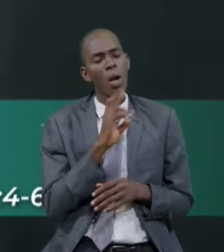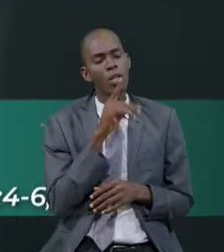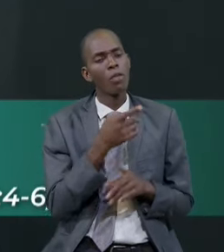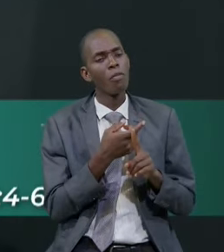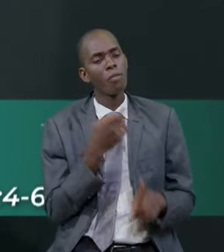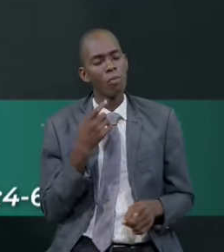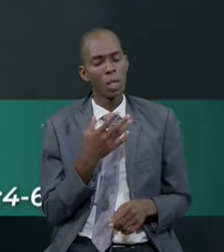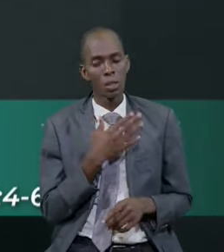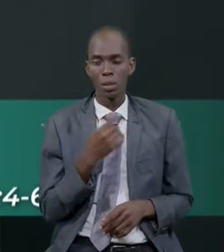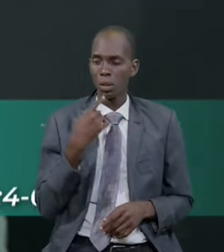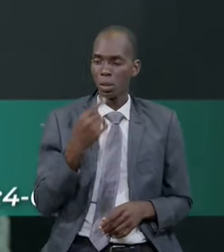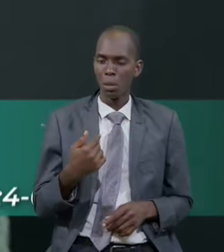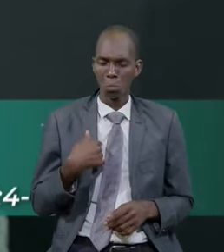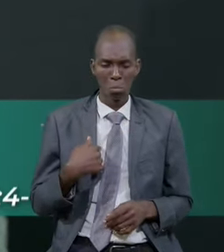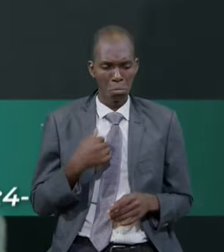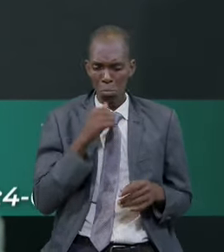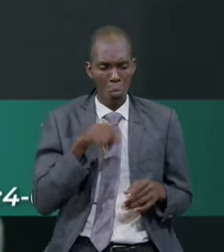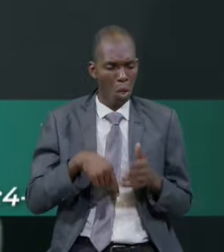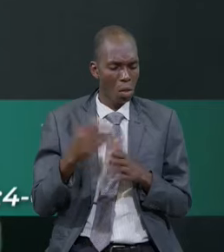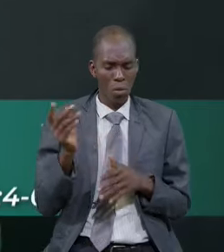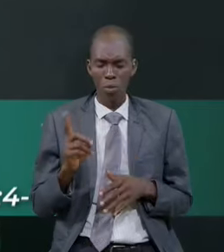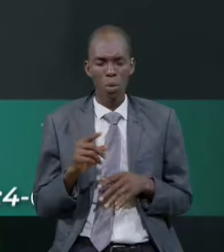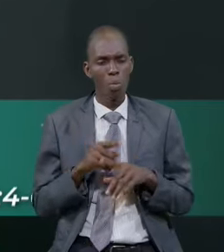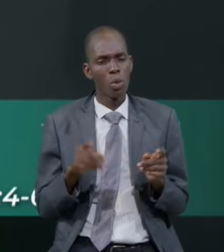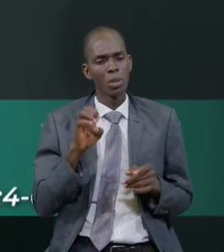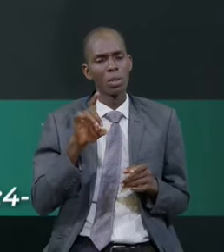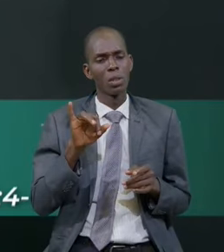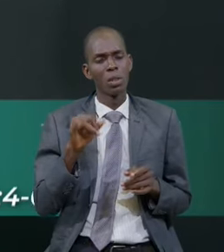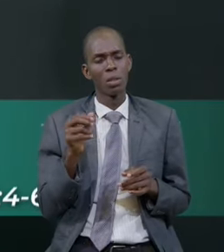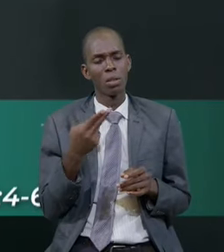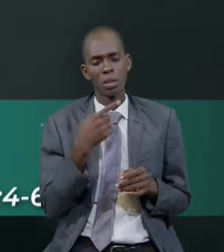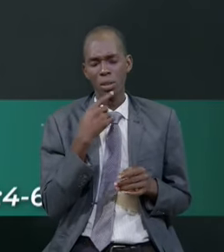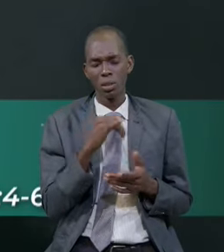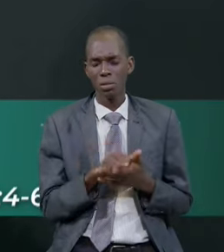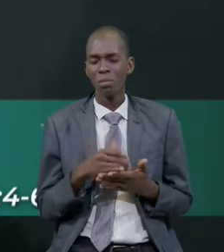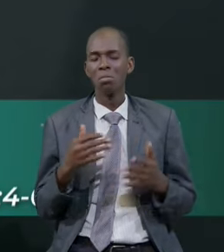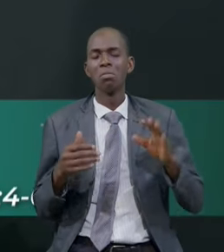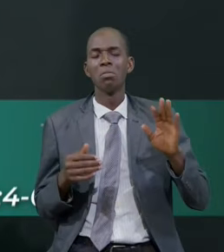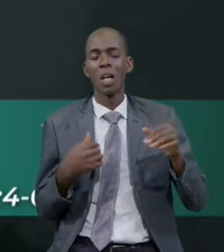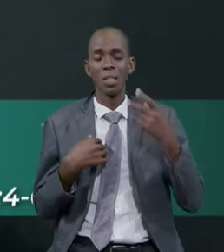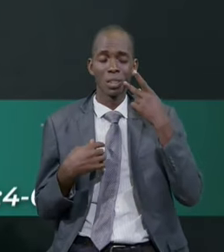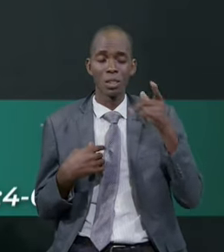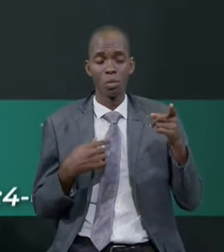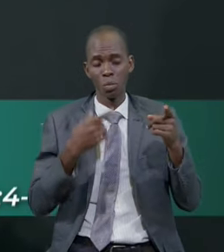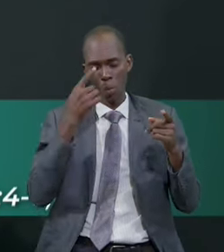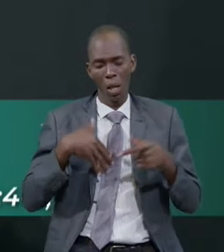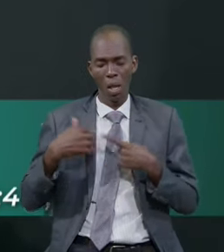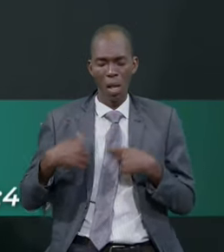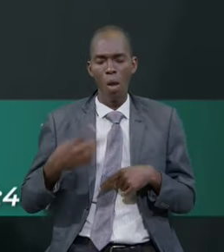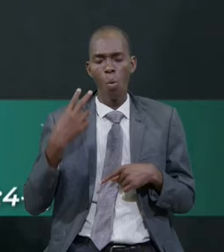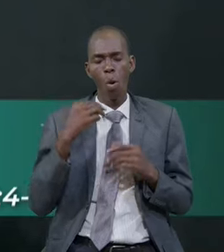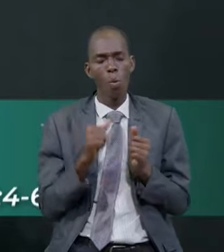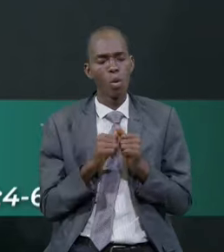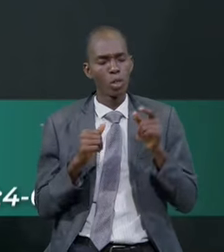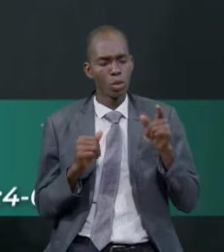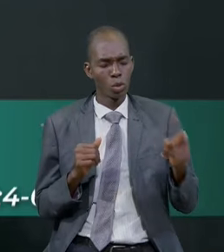à Géasi, n'est-ce pas que mon esprit était avec toi quand tu as rencontré cet homme, quand tu as pris ceci, cela. Est-ce que c'est le